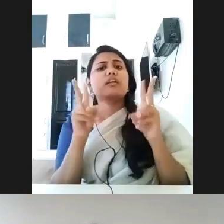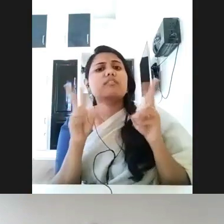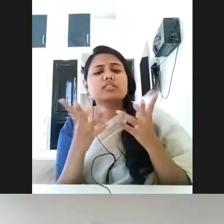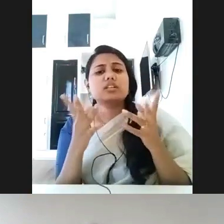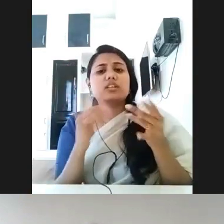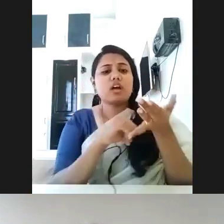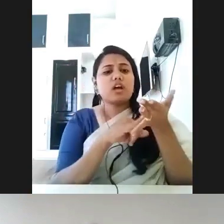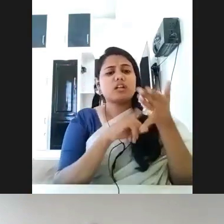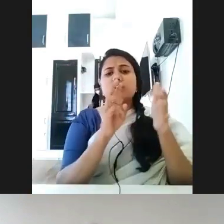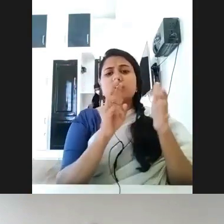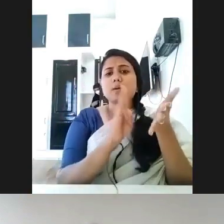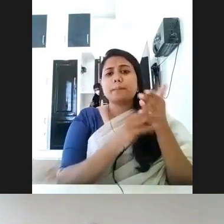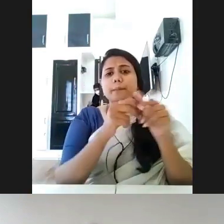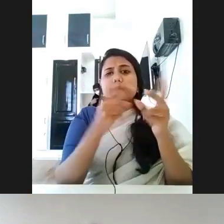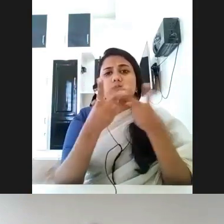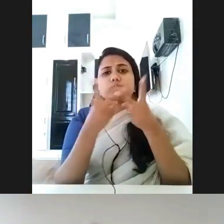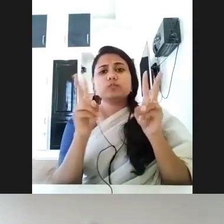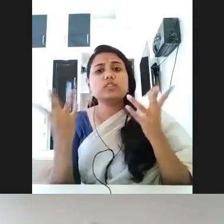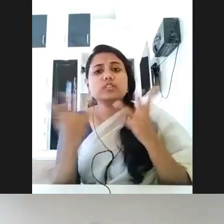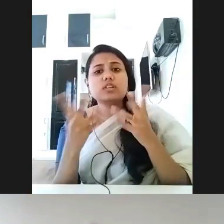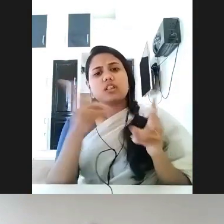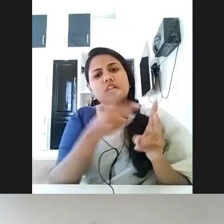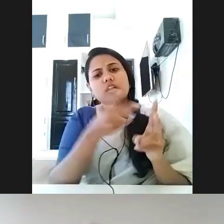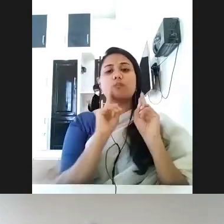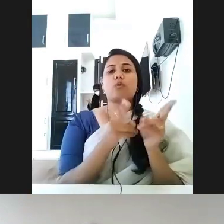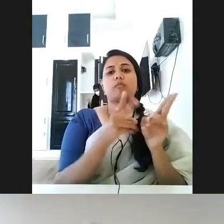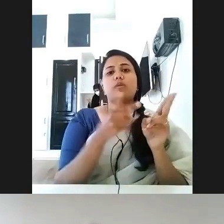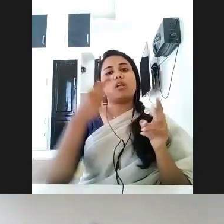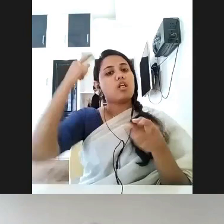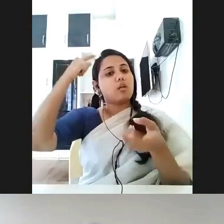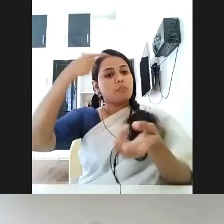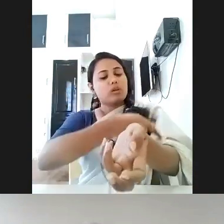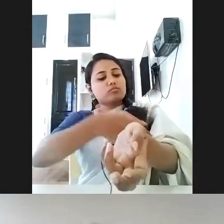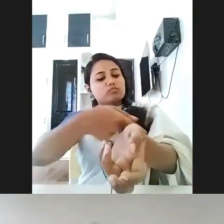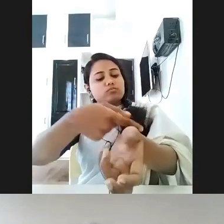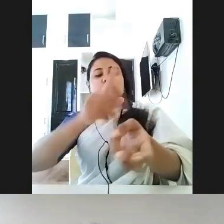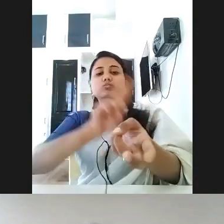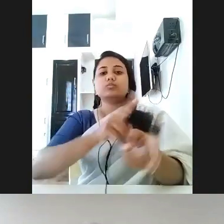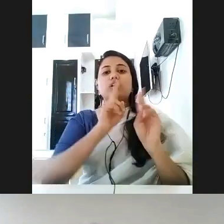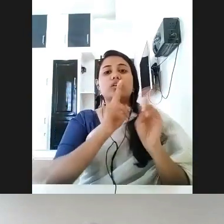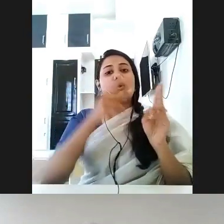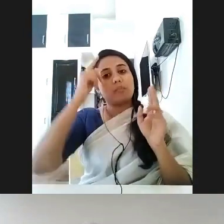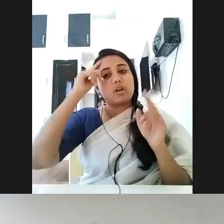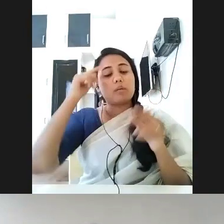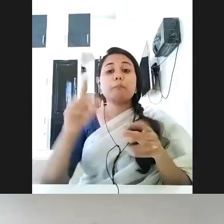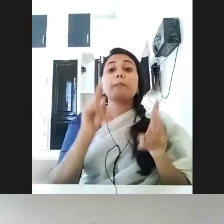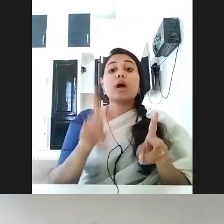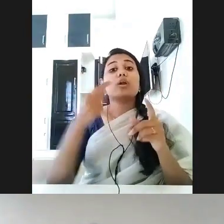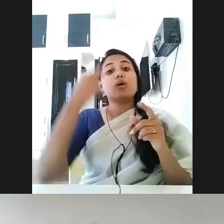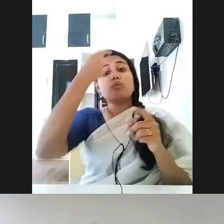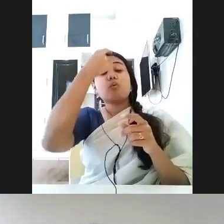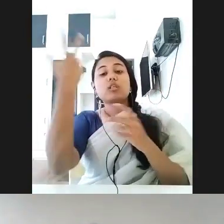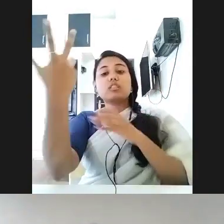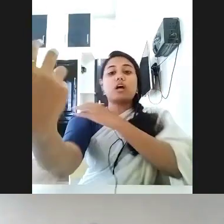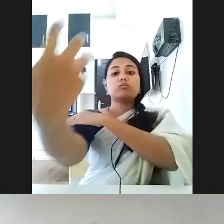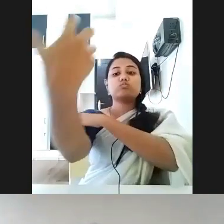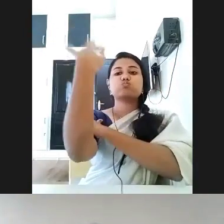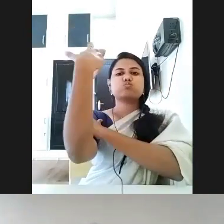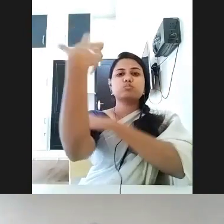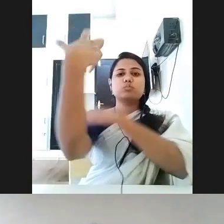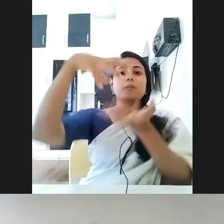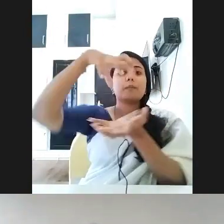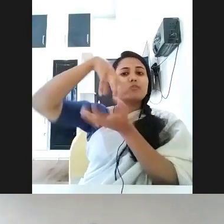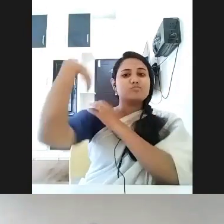മസ്കുലാർ ഡിസ്ട്രോഫീസിൽ ഇതെല്ലാം നോർമലാണ്, ഇവിടുന്ന് വരുന്ന നരമ്പുകളും നോർമലാണ്, പ്രശ്നമുള്ളത് മസിൽസ് ആണ്. സോ മസിൽസ് വയസ്സ്